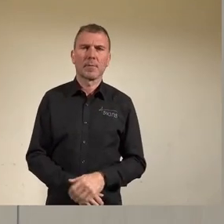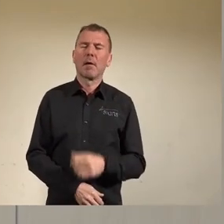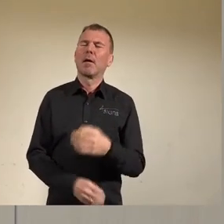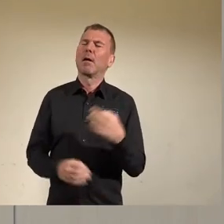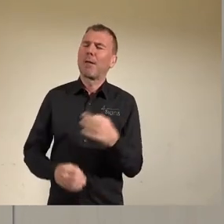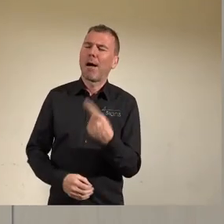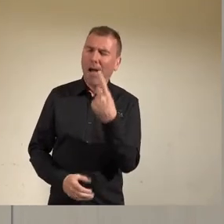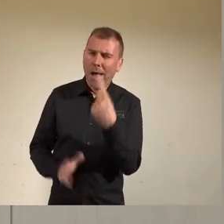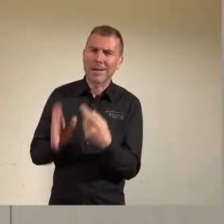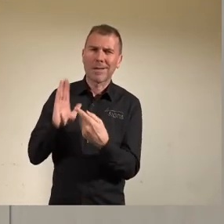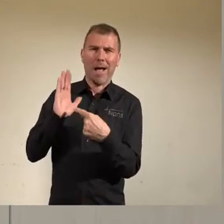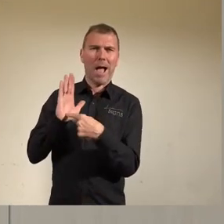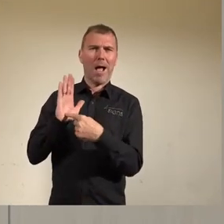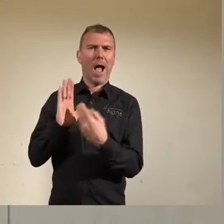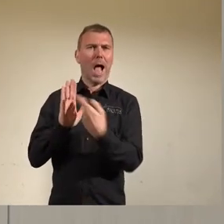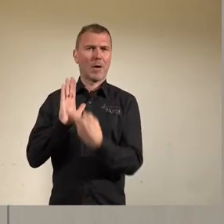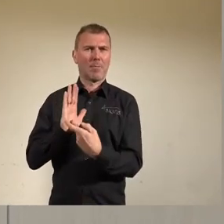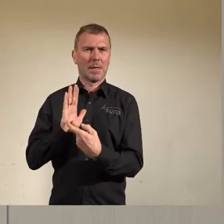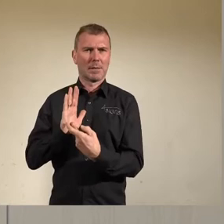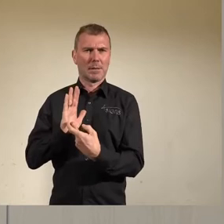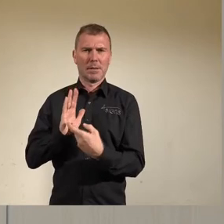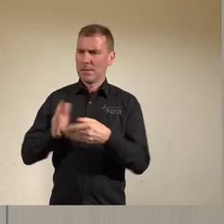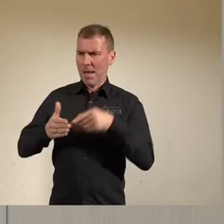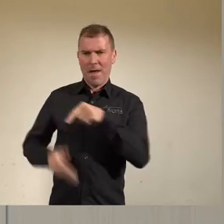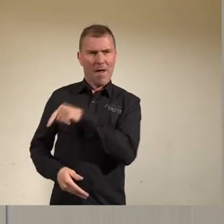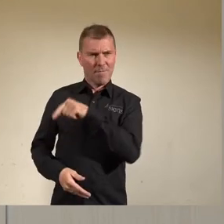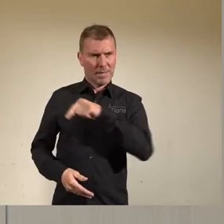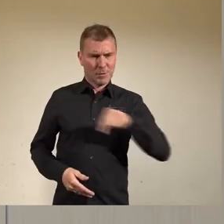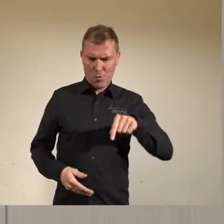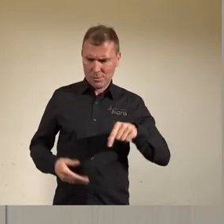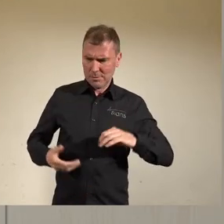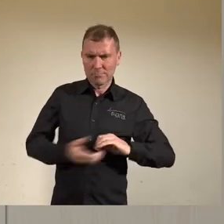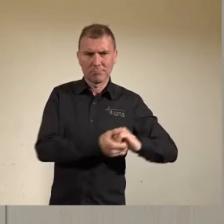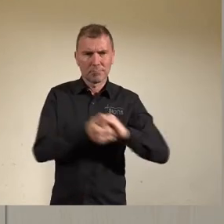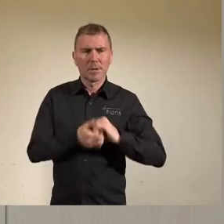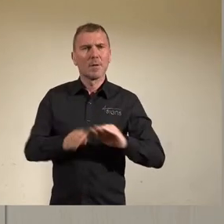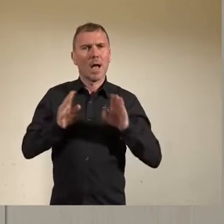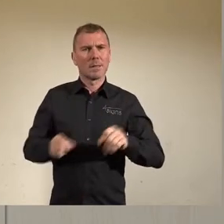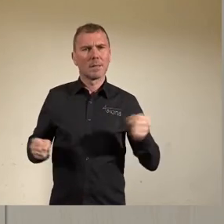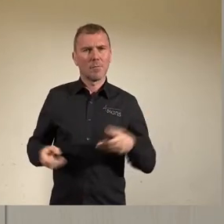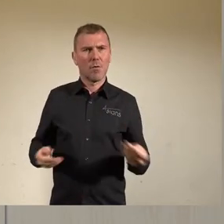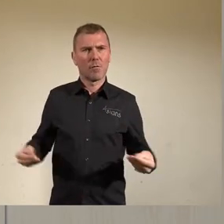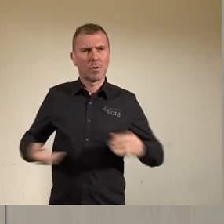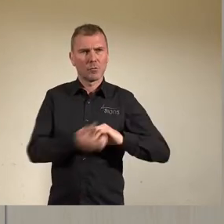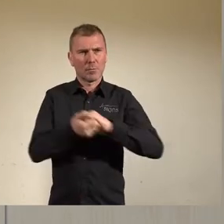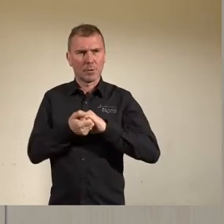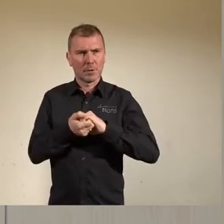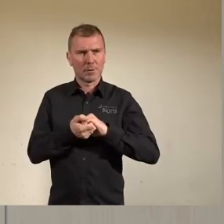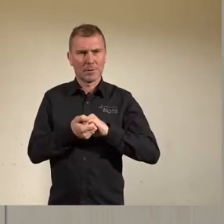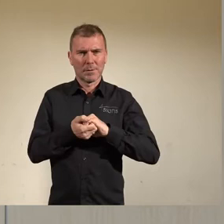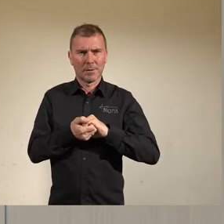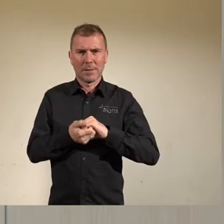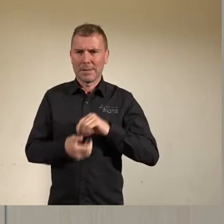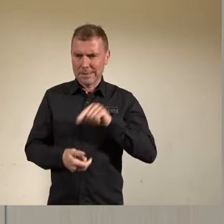Argumentes bedurft hätte, diese Fraktionen, die sich zu diesem Haushalt jetzt zusammengetan haben, dass